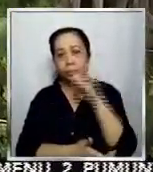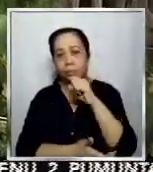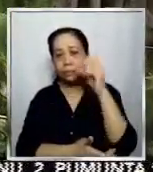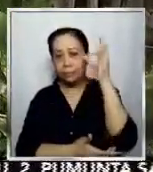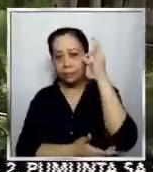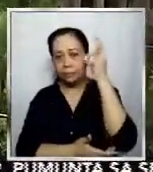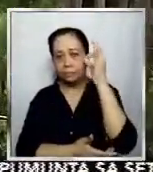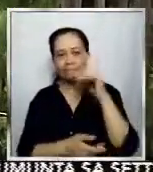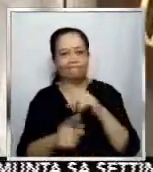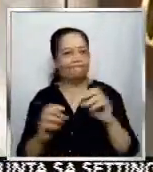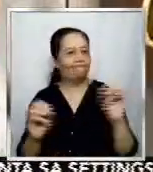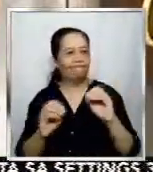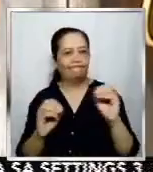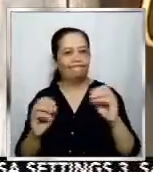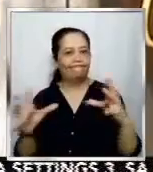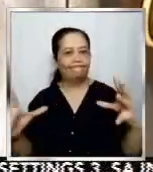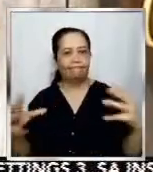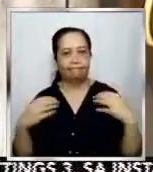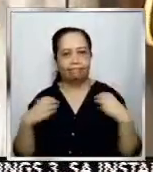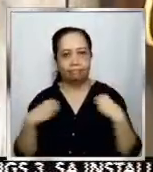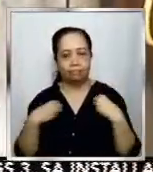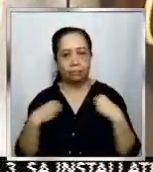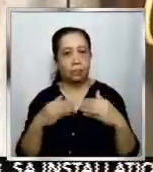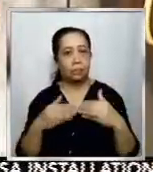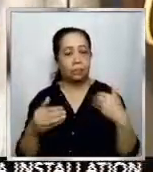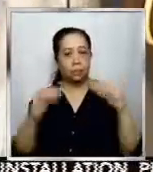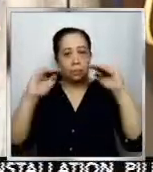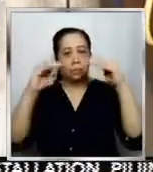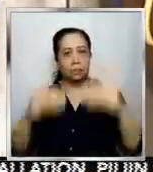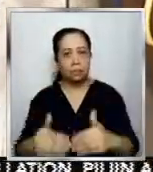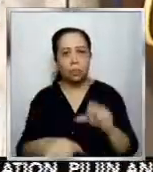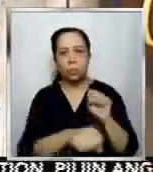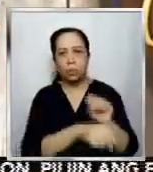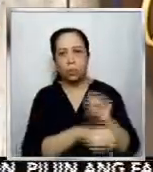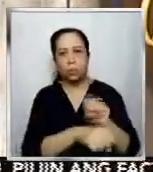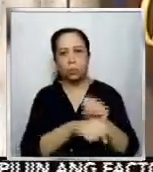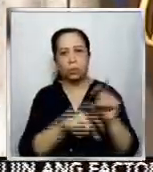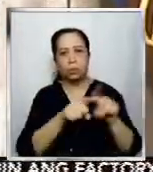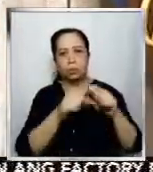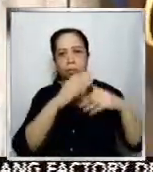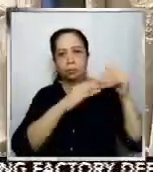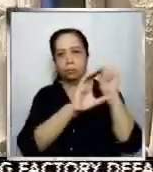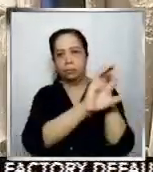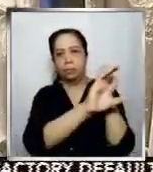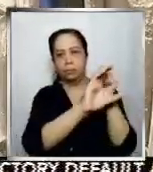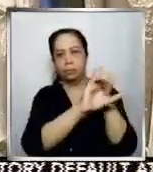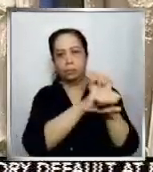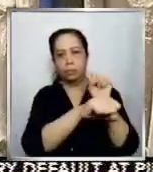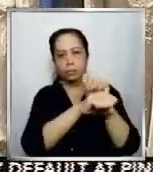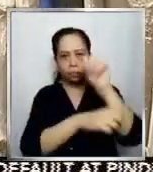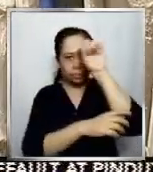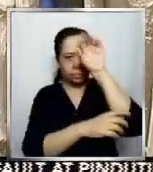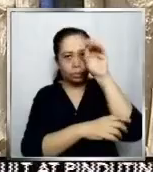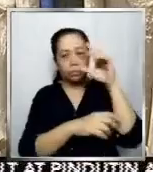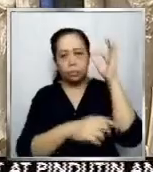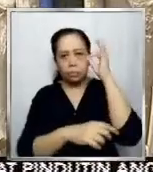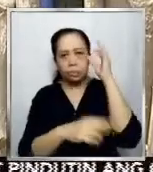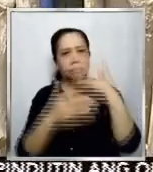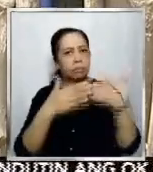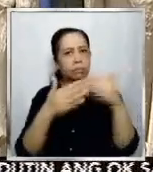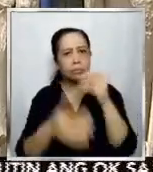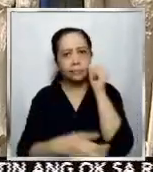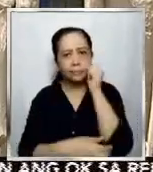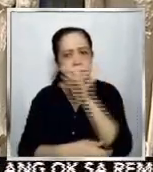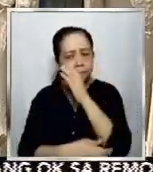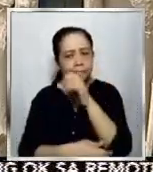raw silang nakuha. Bago mag-lockdown, nagtatrabaho pa bilang construction worker si Lolo Francisco kahit senior citizen na. At